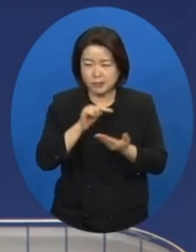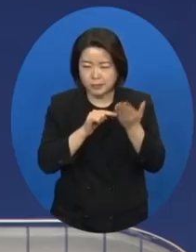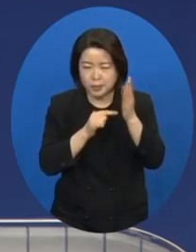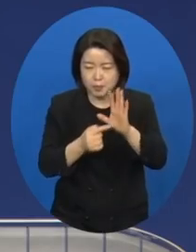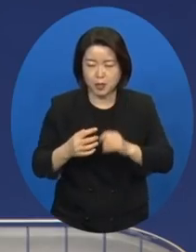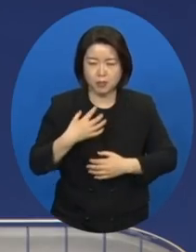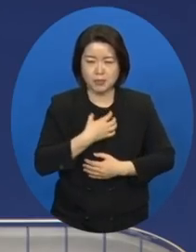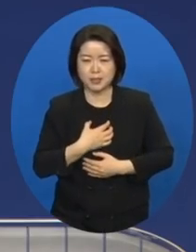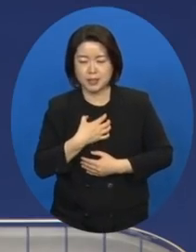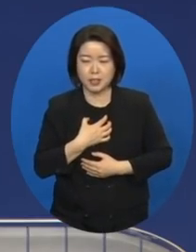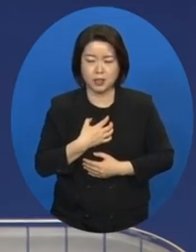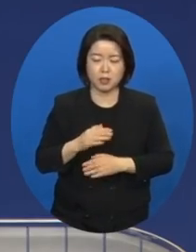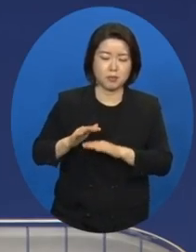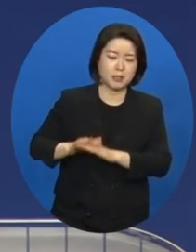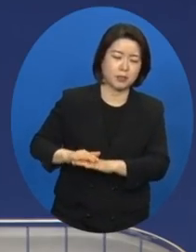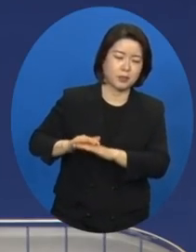그걸